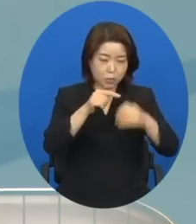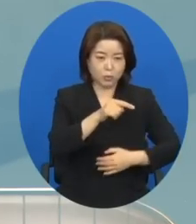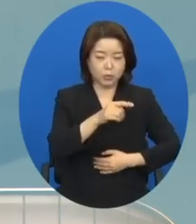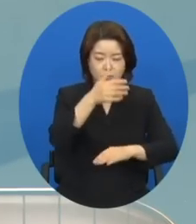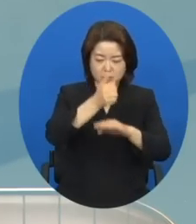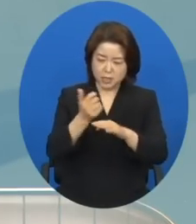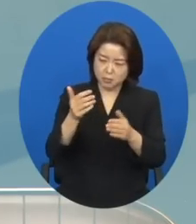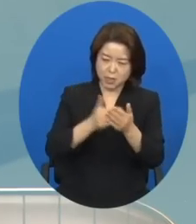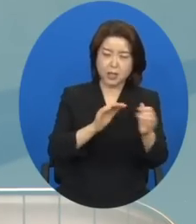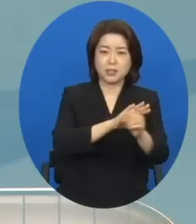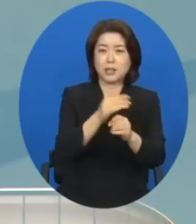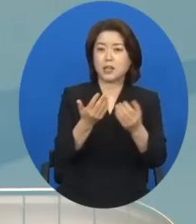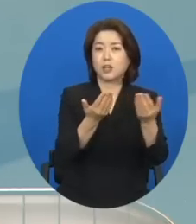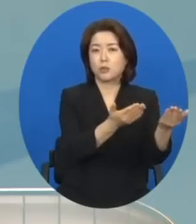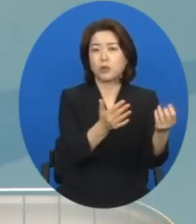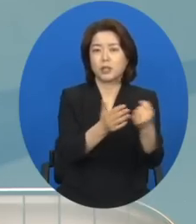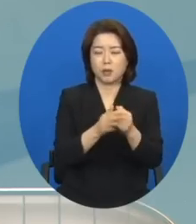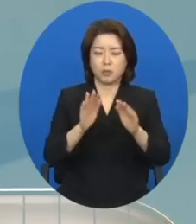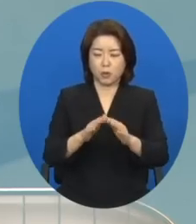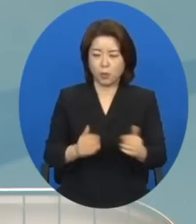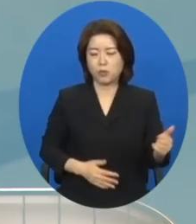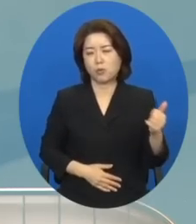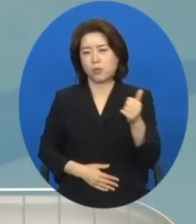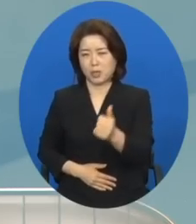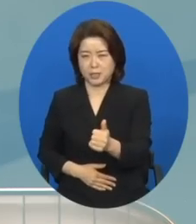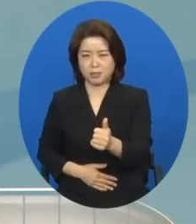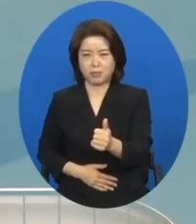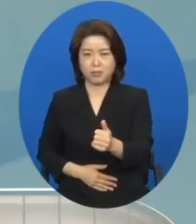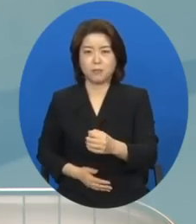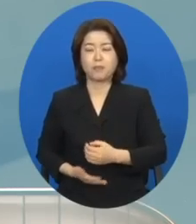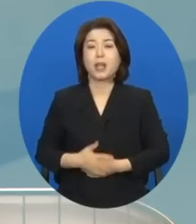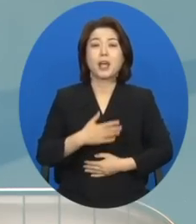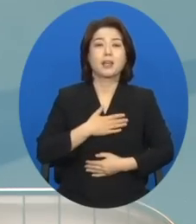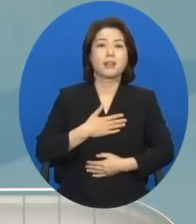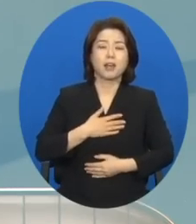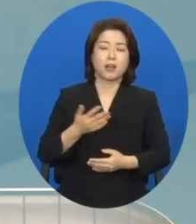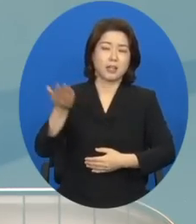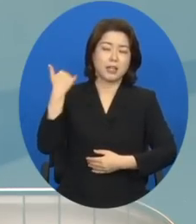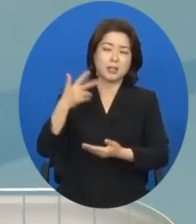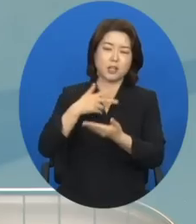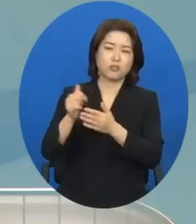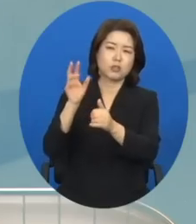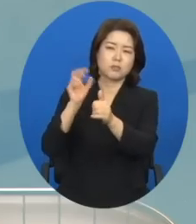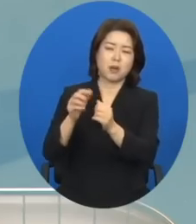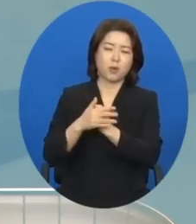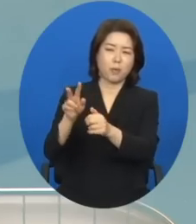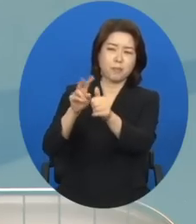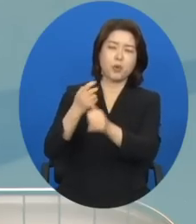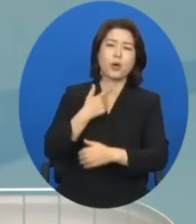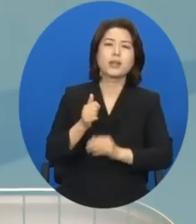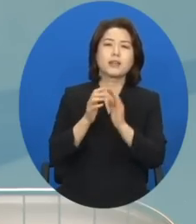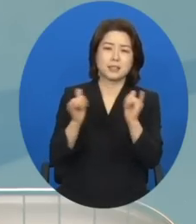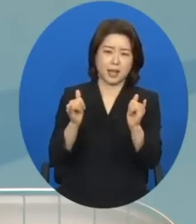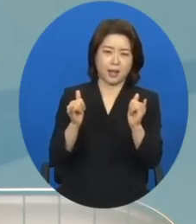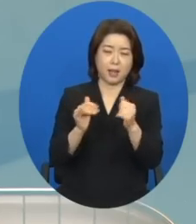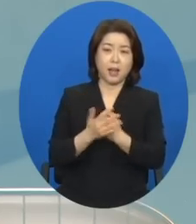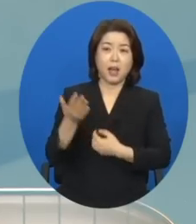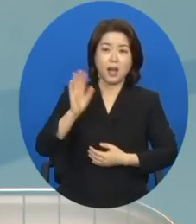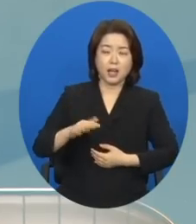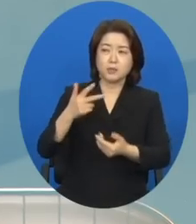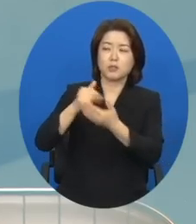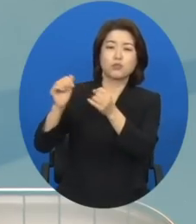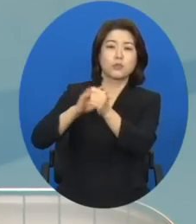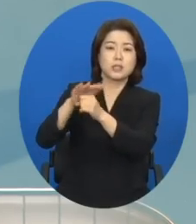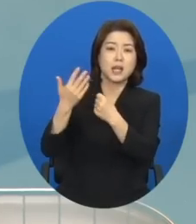사랑하셨기 때문에 오늘 나와서 제가 주님을 반역했고 미워했던 자였지만 주님의 그 사랑